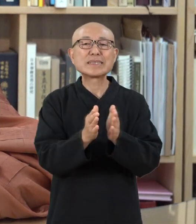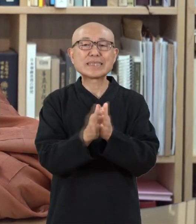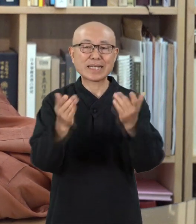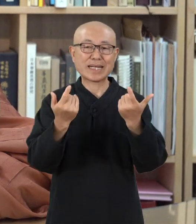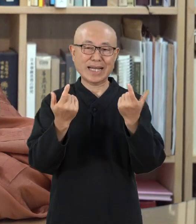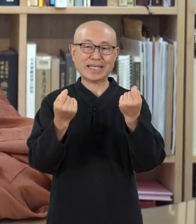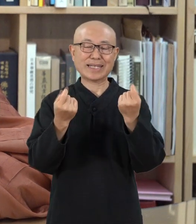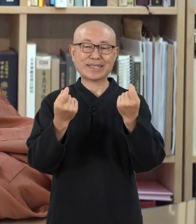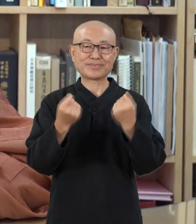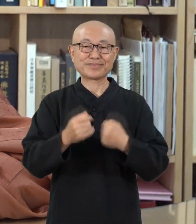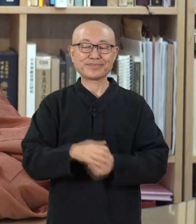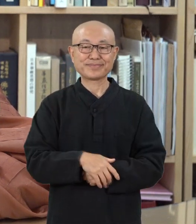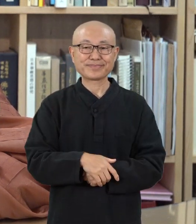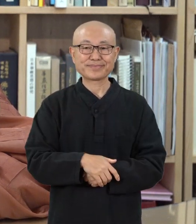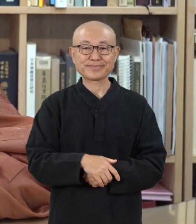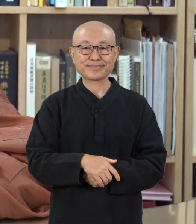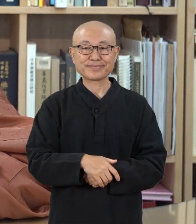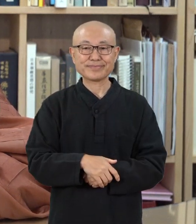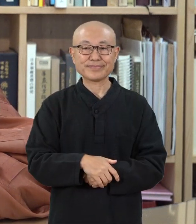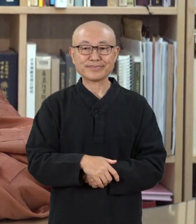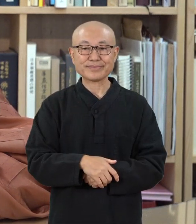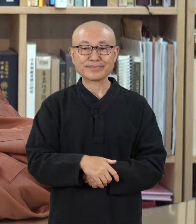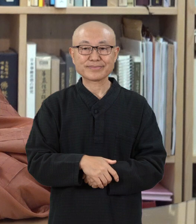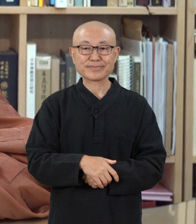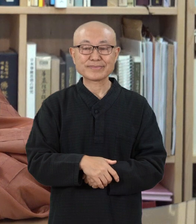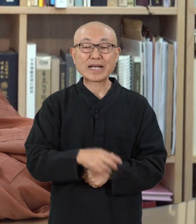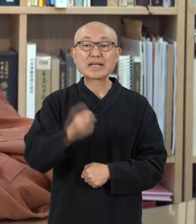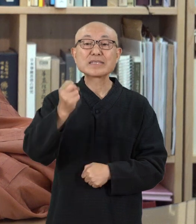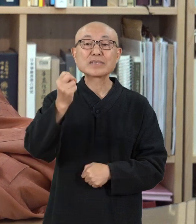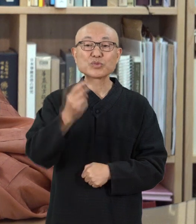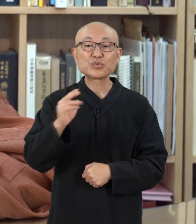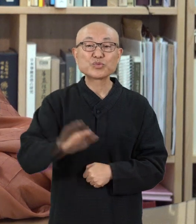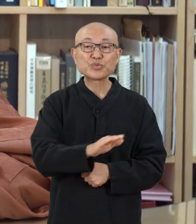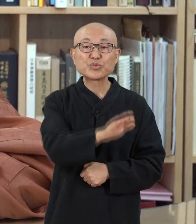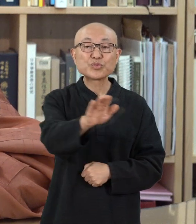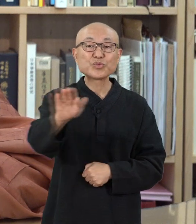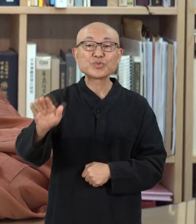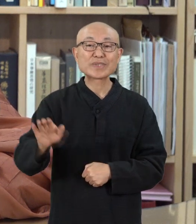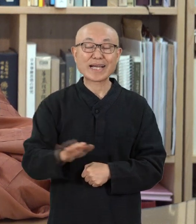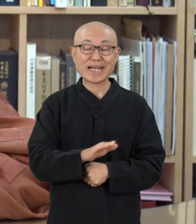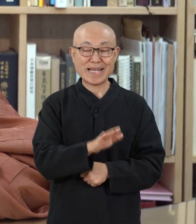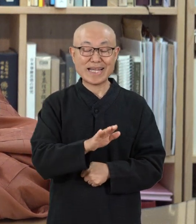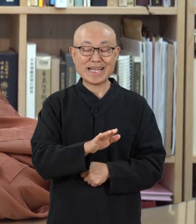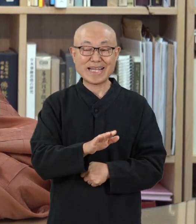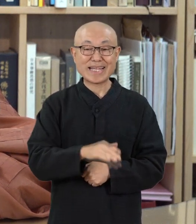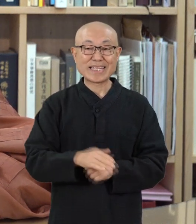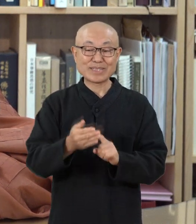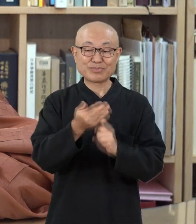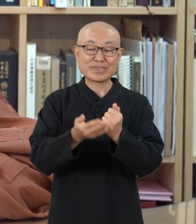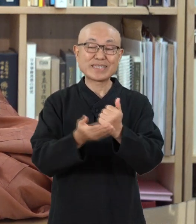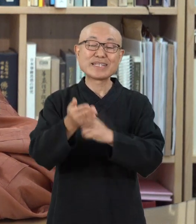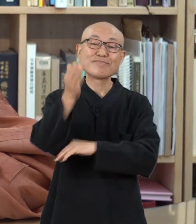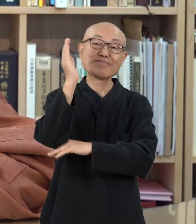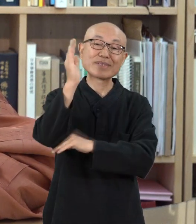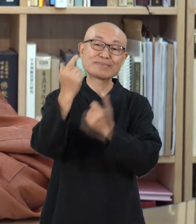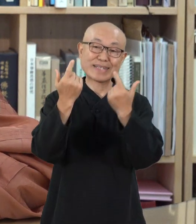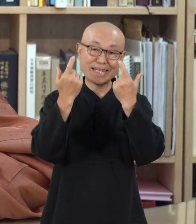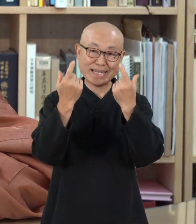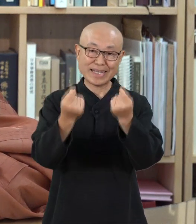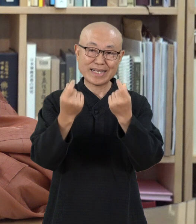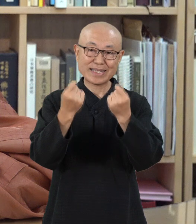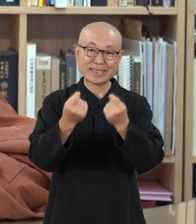되는 것이 아닌가. 그리고 우리가 지금 부처님 말씀처럼